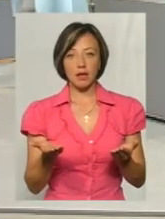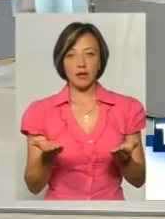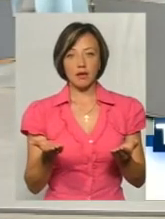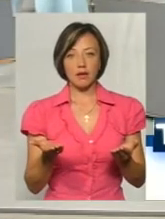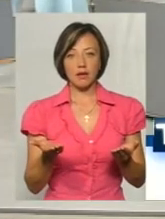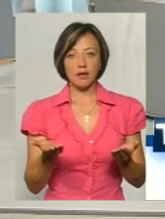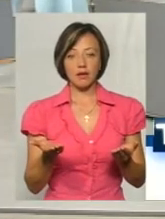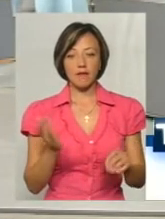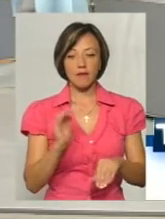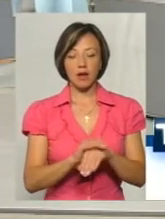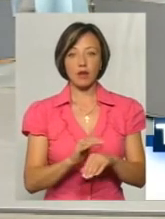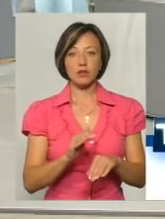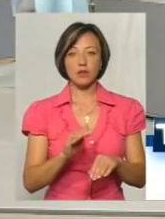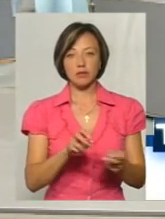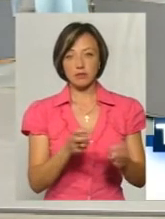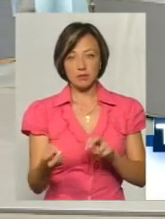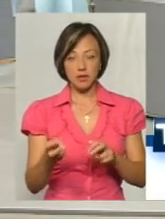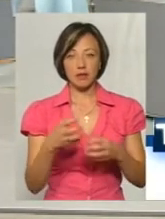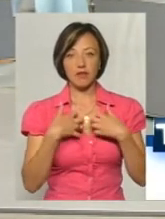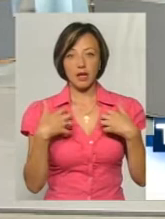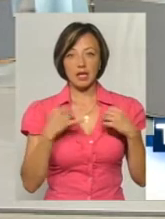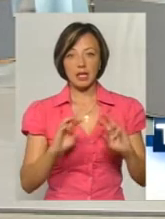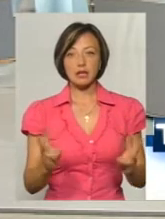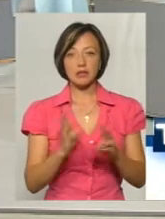шляхом умертвіння тварин і спалювання.